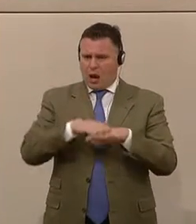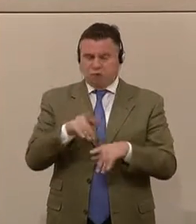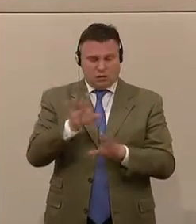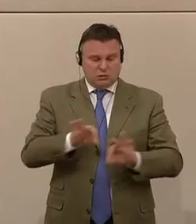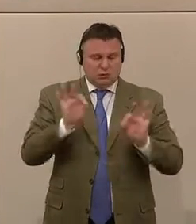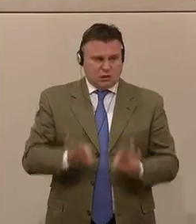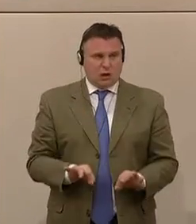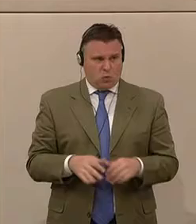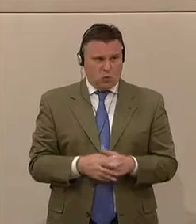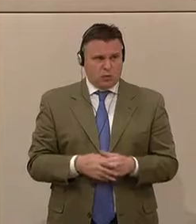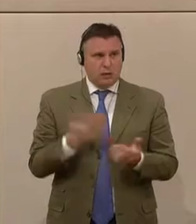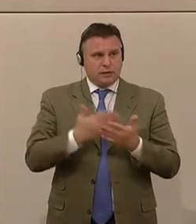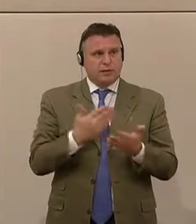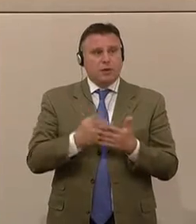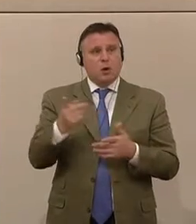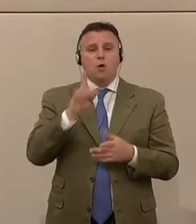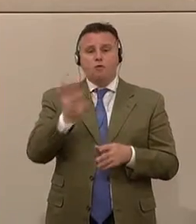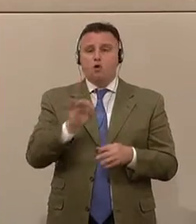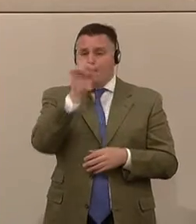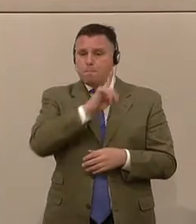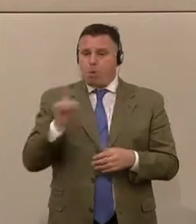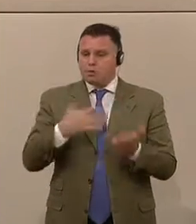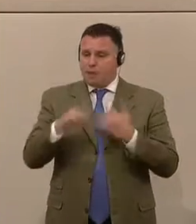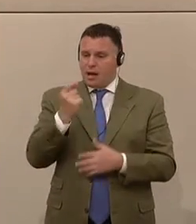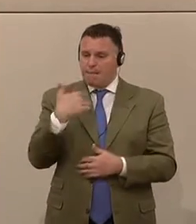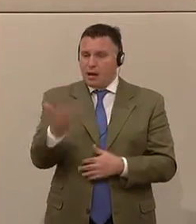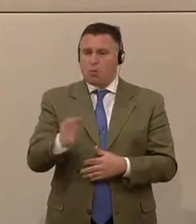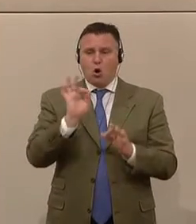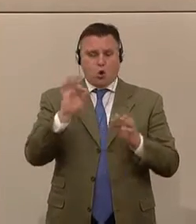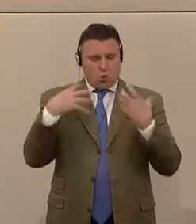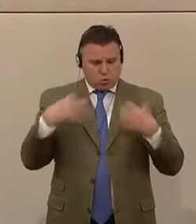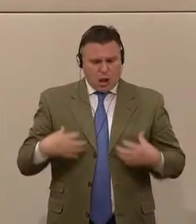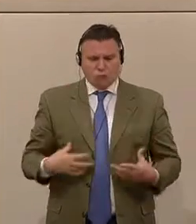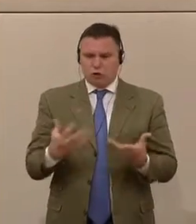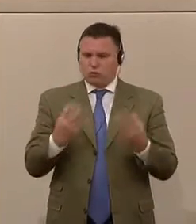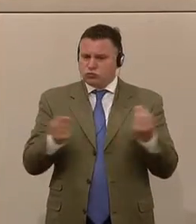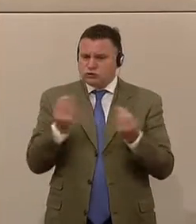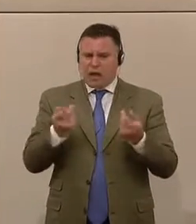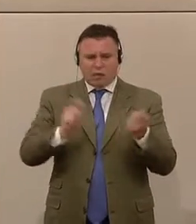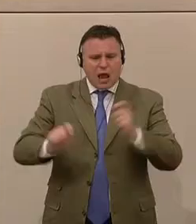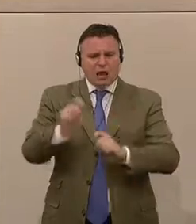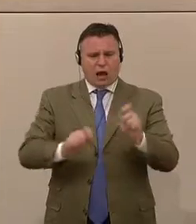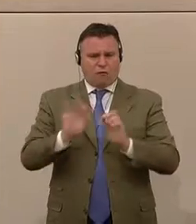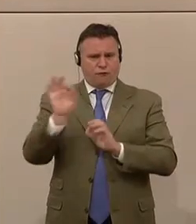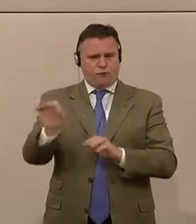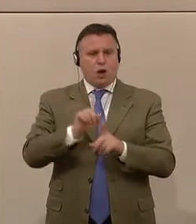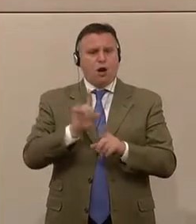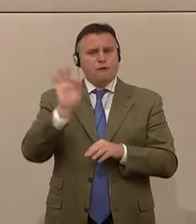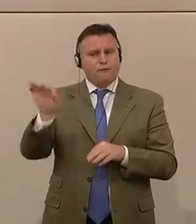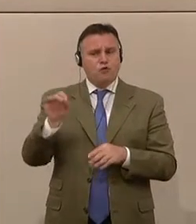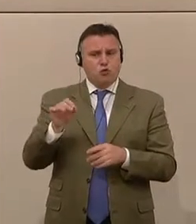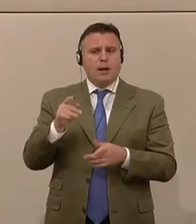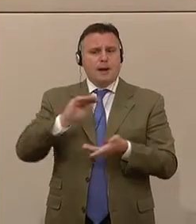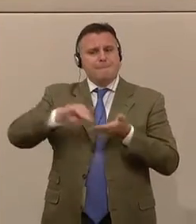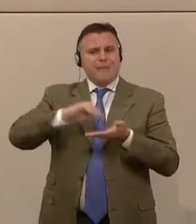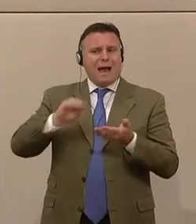meine sehr geehrten Damen und Herren. Mehr Geld für die Polizei, eine bessere Ausrüstung, mehr Rückhalt auch für die Beamten, sowohl